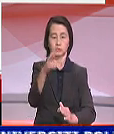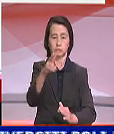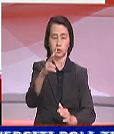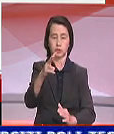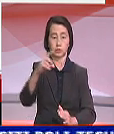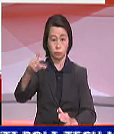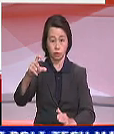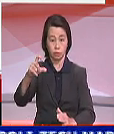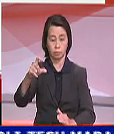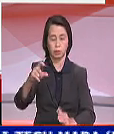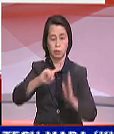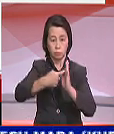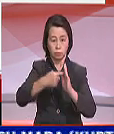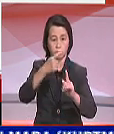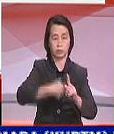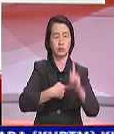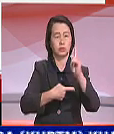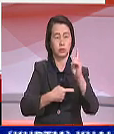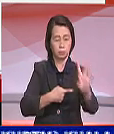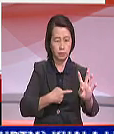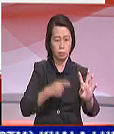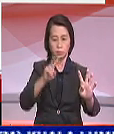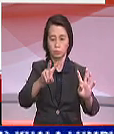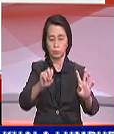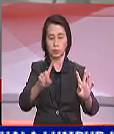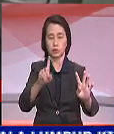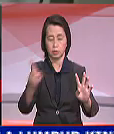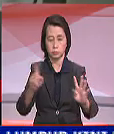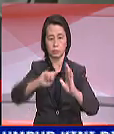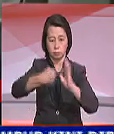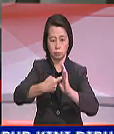bulan bermula 1 April 2021.